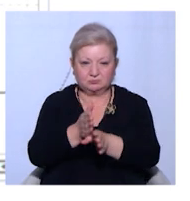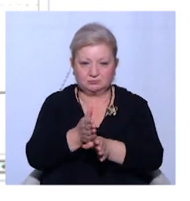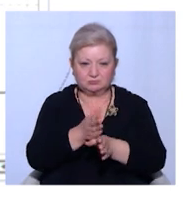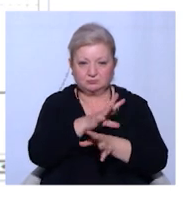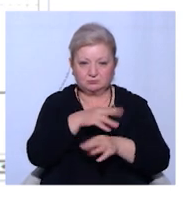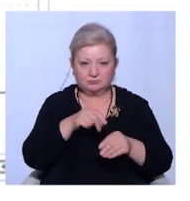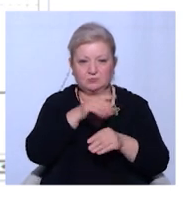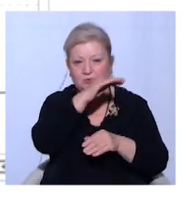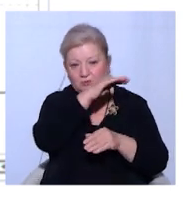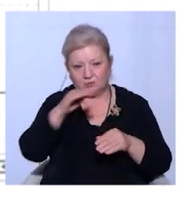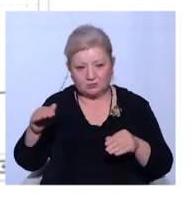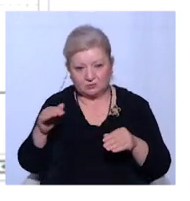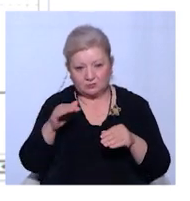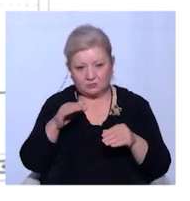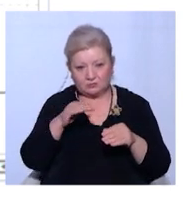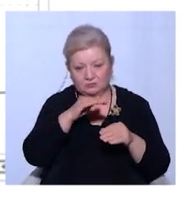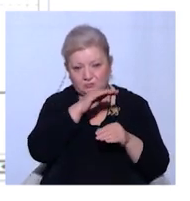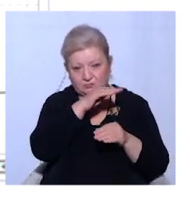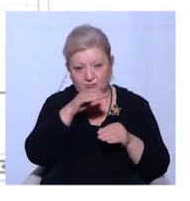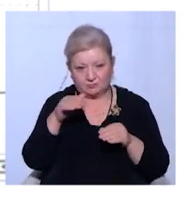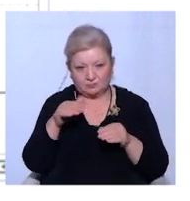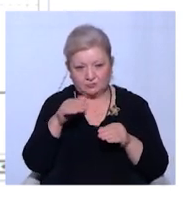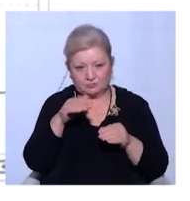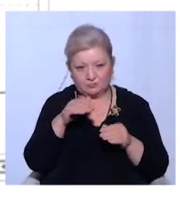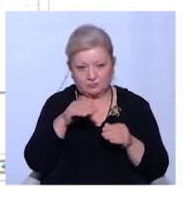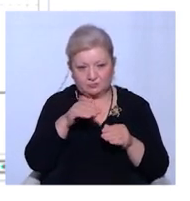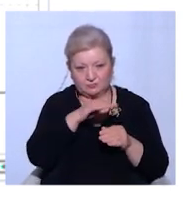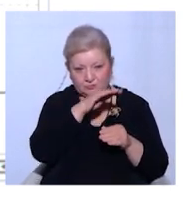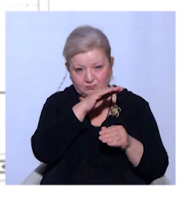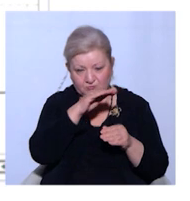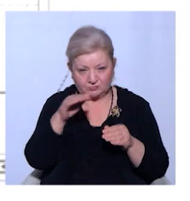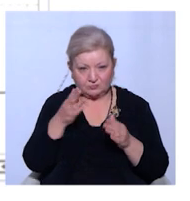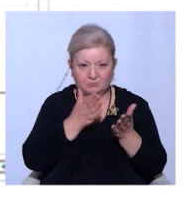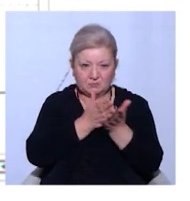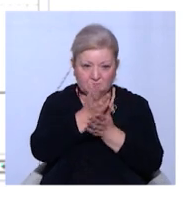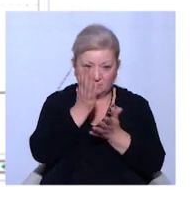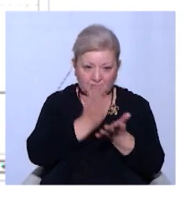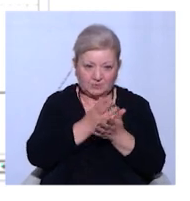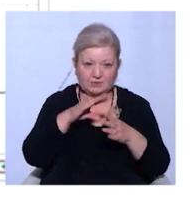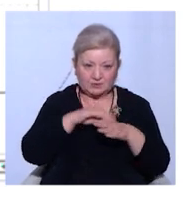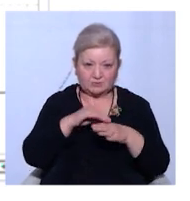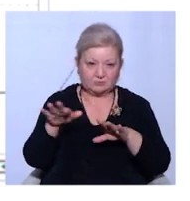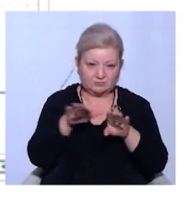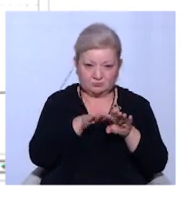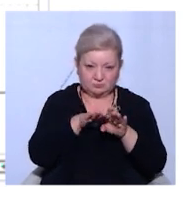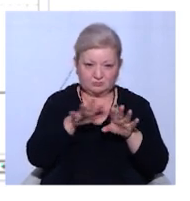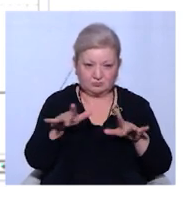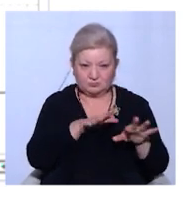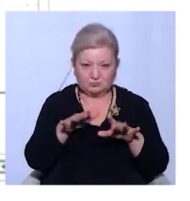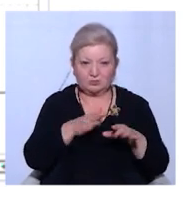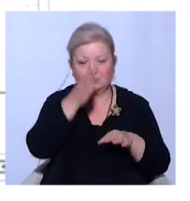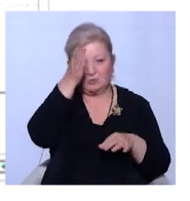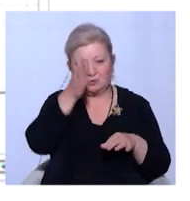დგენელი არის ჰორიზონტალურ მიმართულებით სხეული მოძრაობდა თანაბრად წვიათ, ხოლო ვერტიკალურ მიმართულებით გვაქვს